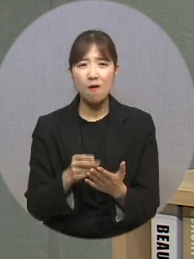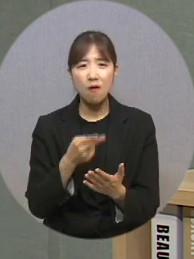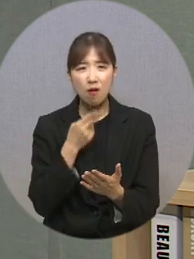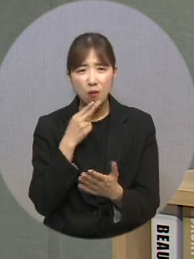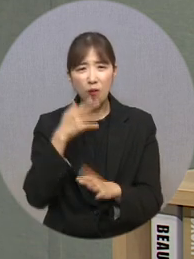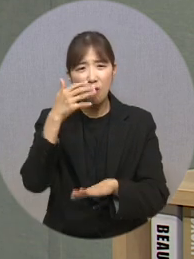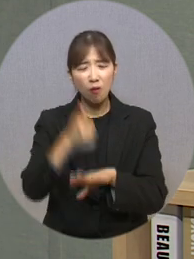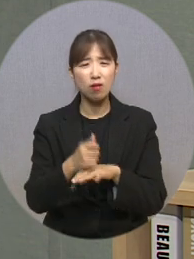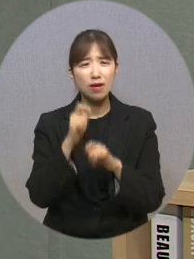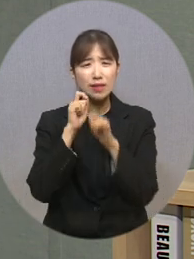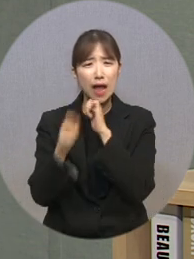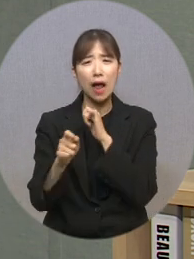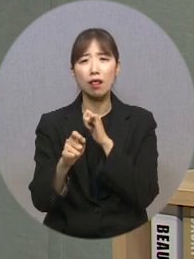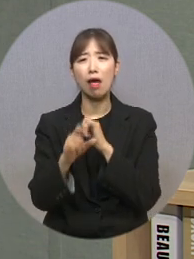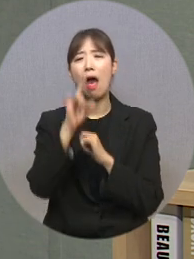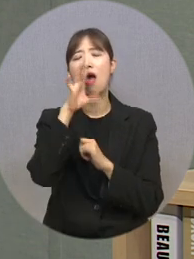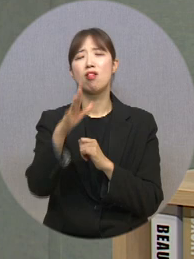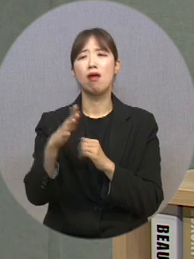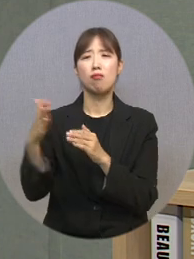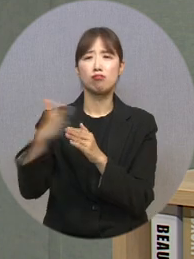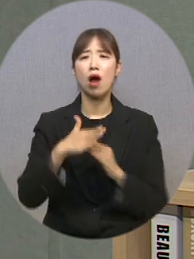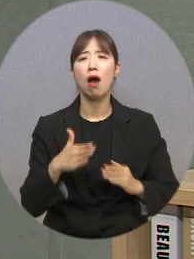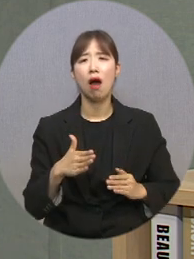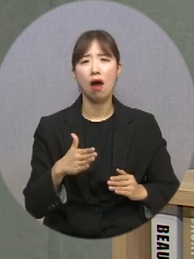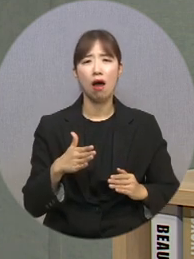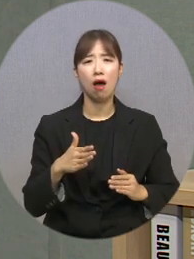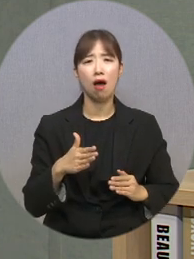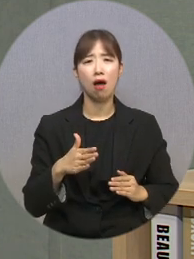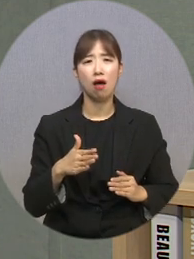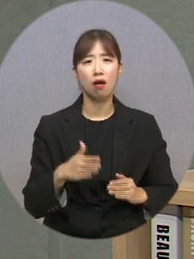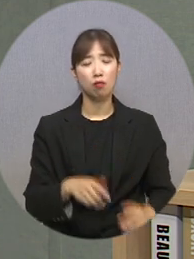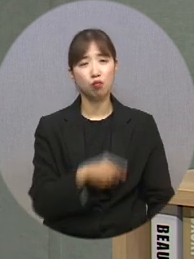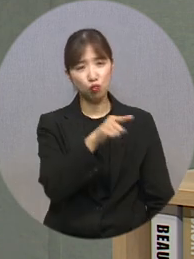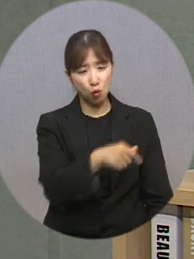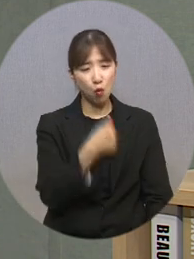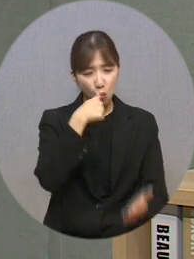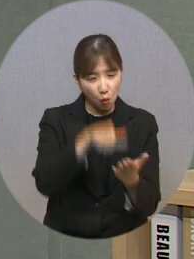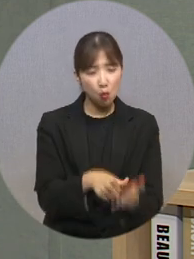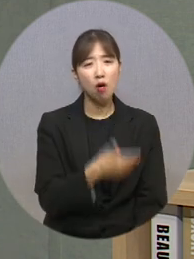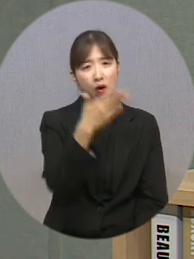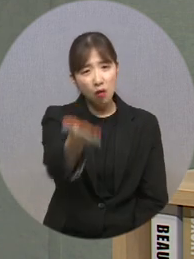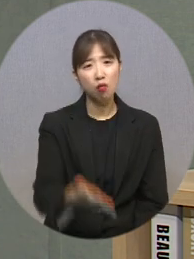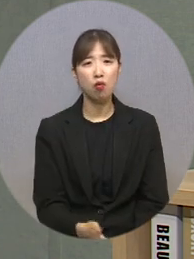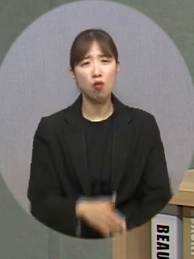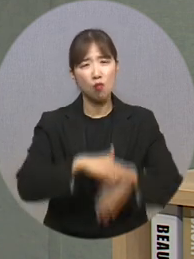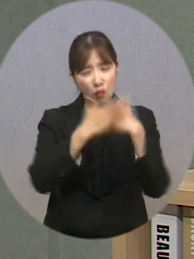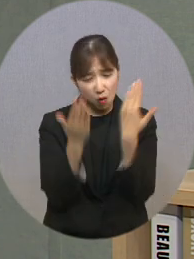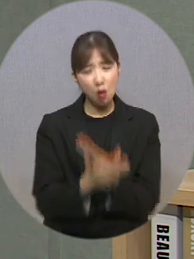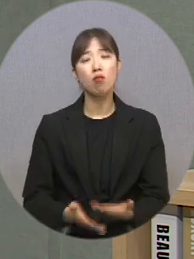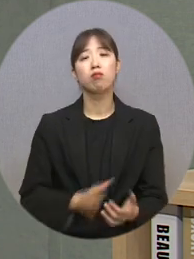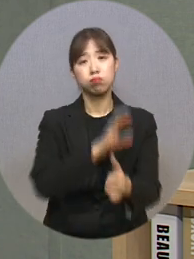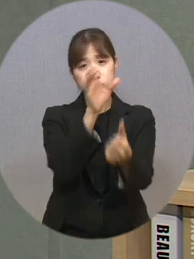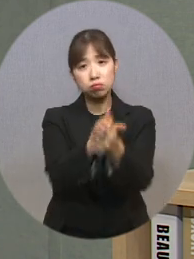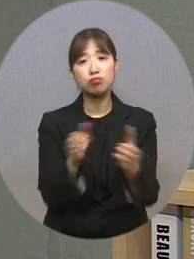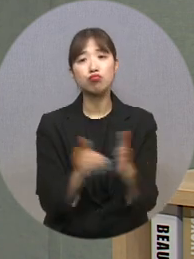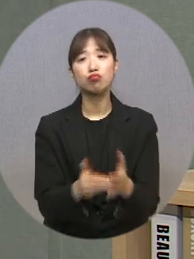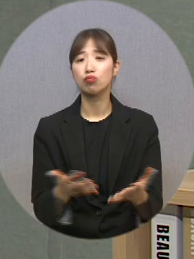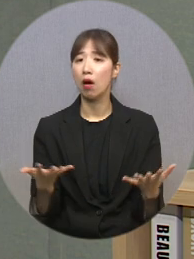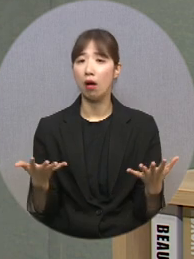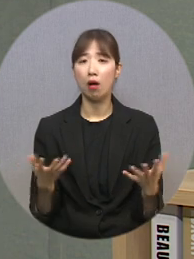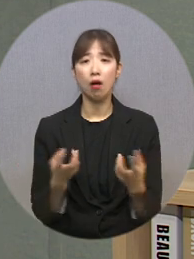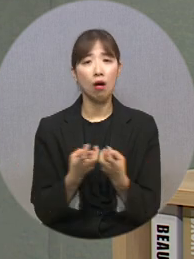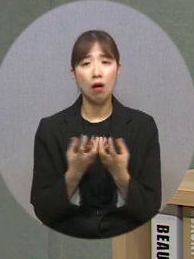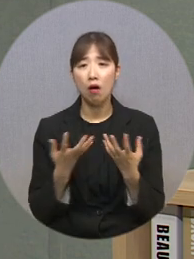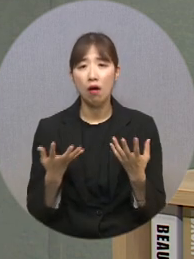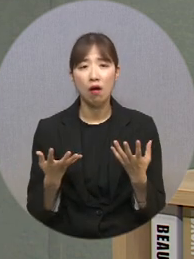또 사기가 안 된다는 거예요. 예, 예, 예. 당신 도장도 주었잖아. 모든 걸 양해했잖아. 막 이런